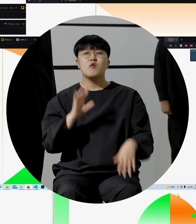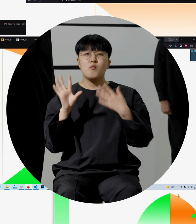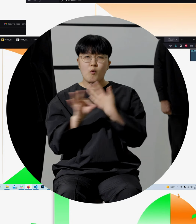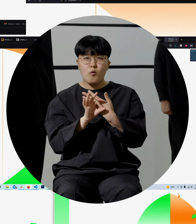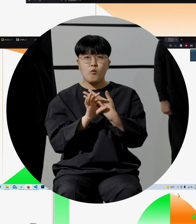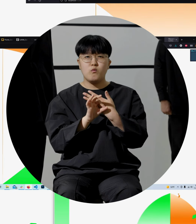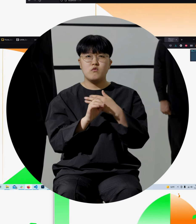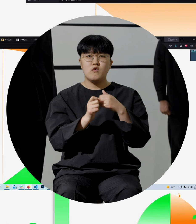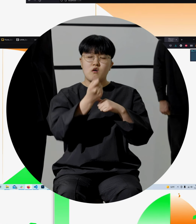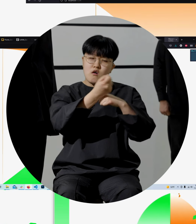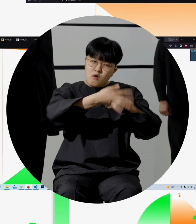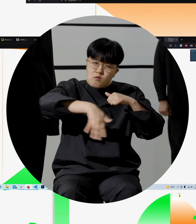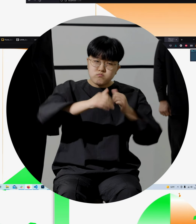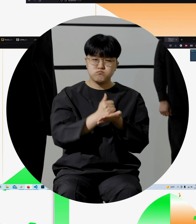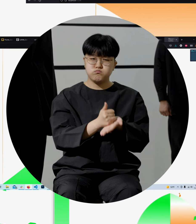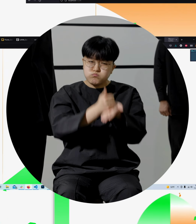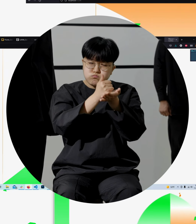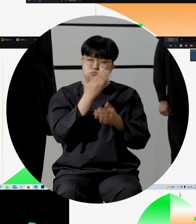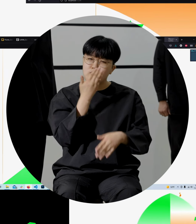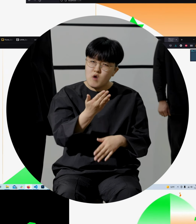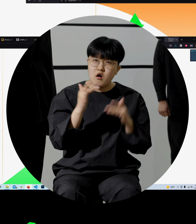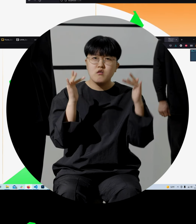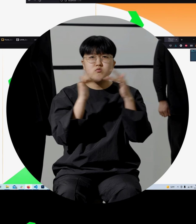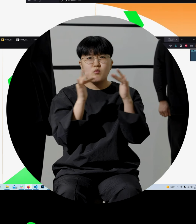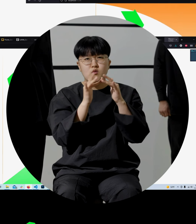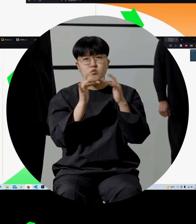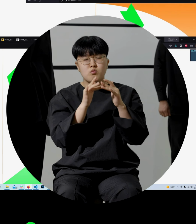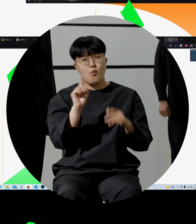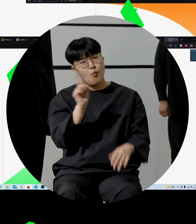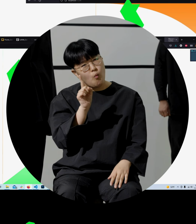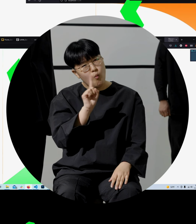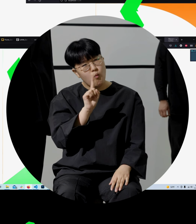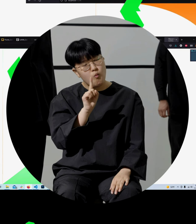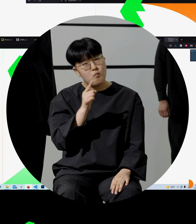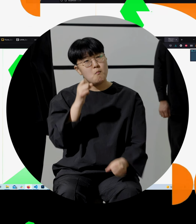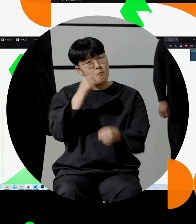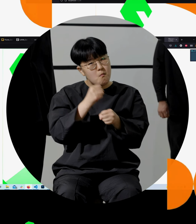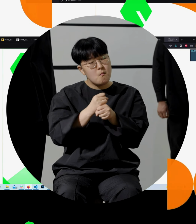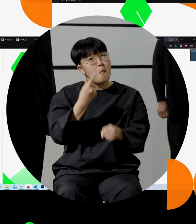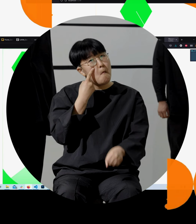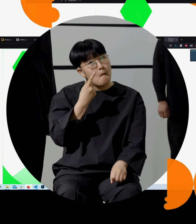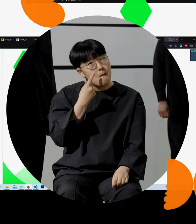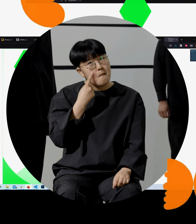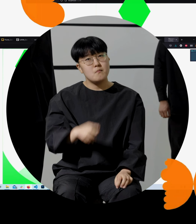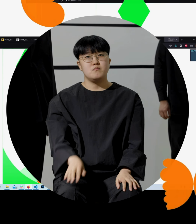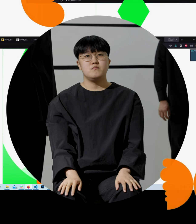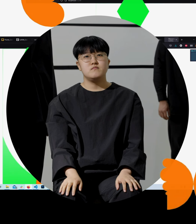그렇다면 더욱 많은 다양성이 존중되는 인터넷을 만들어 보고 싶었어요.